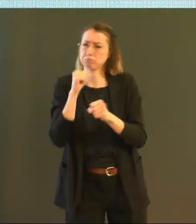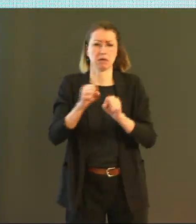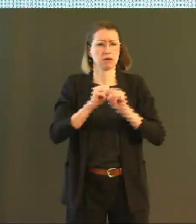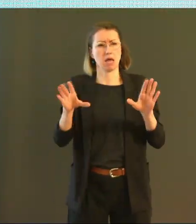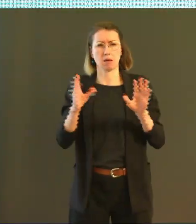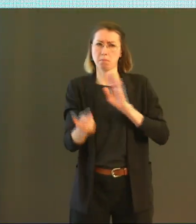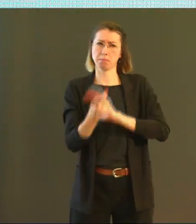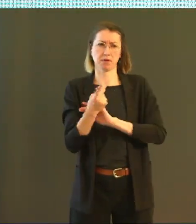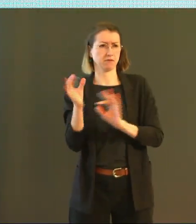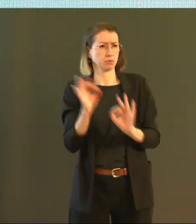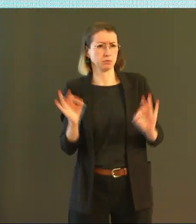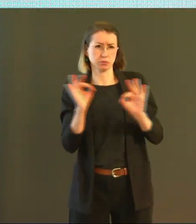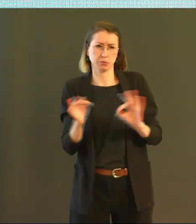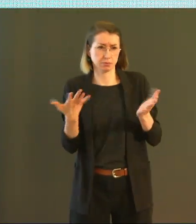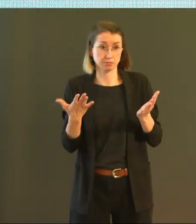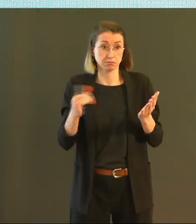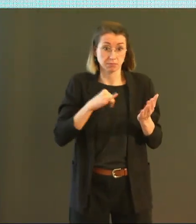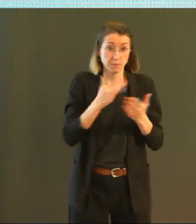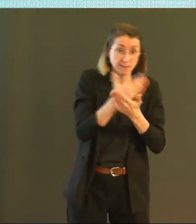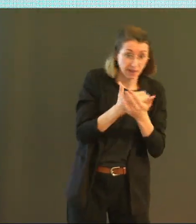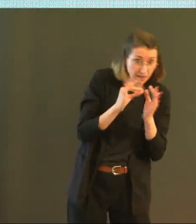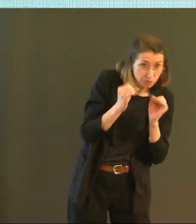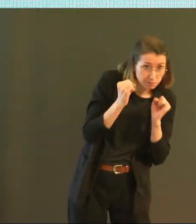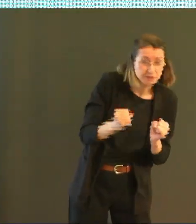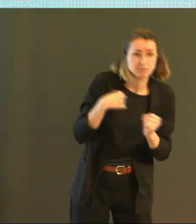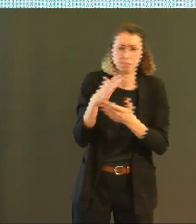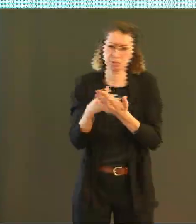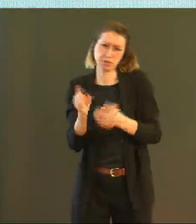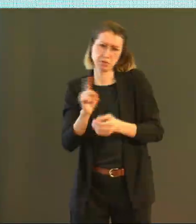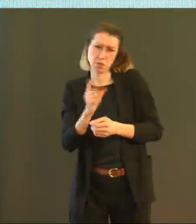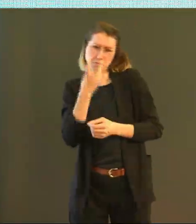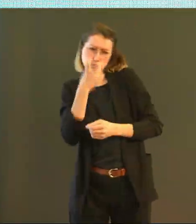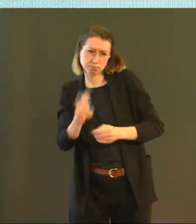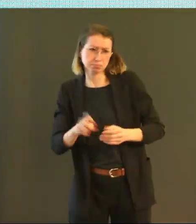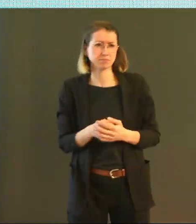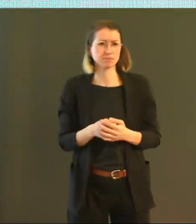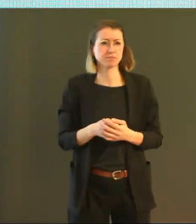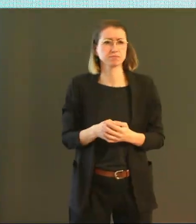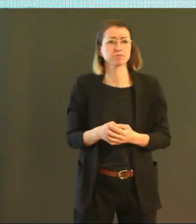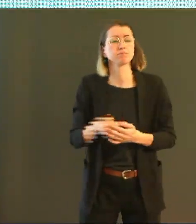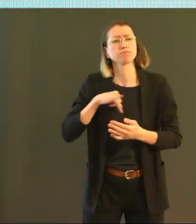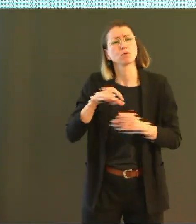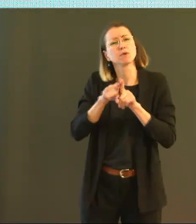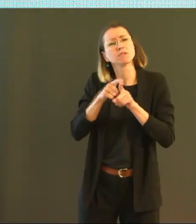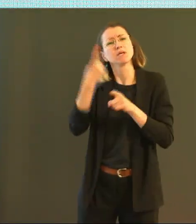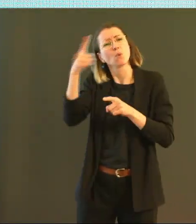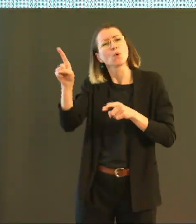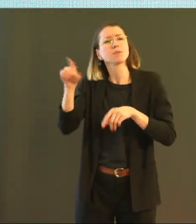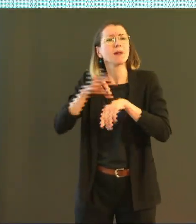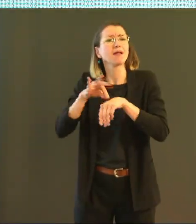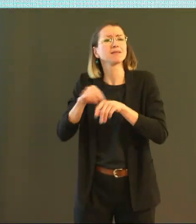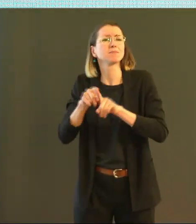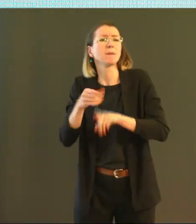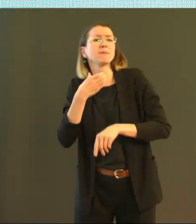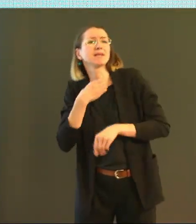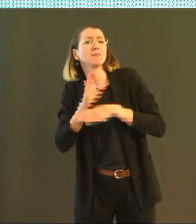fait que différentes pathologies virales comme la grippe par exemple sont aussi parfois liés à des surcroîts de pathologies de type kawasaki